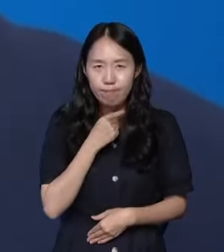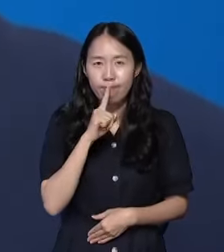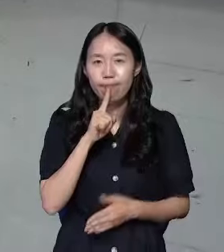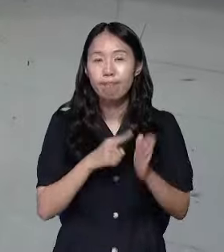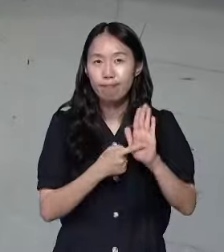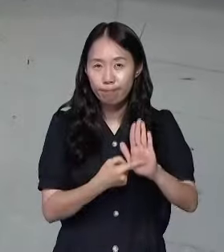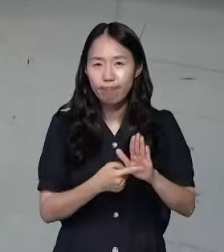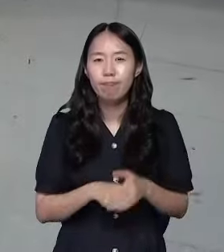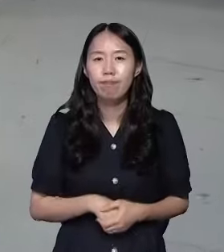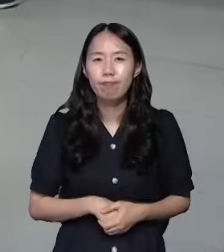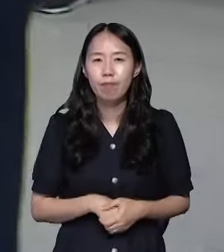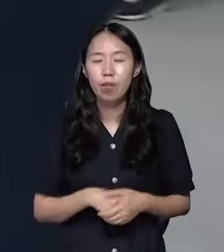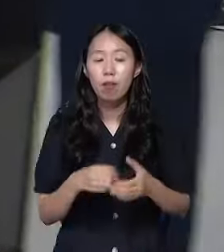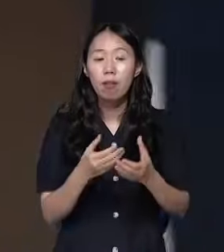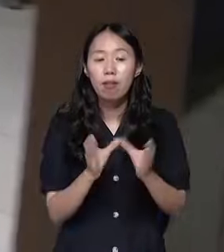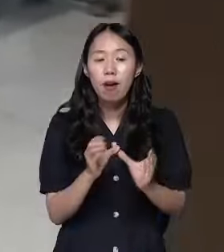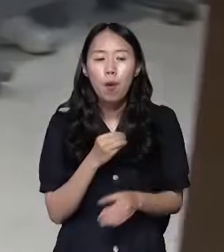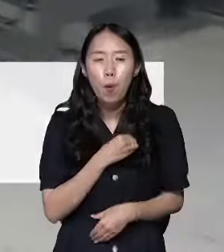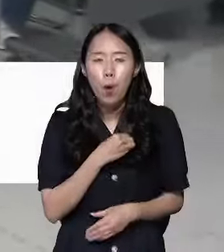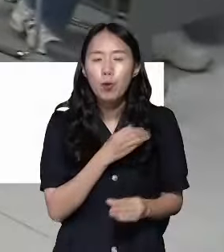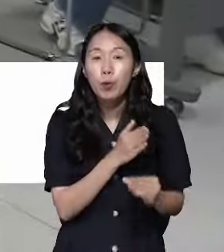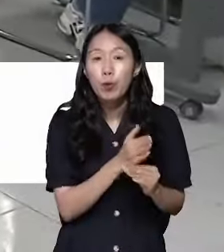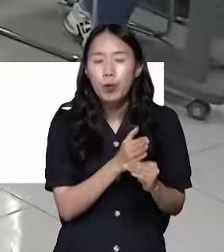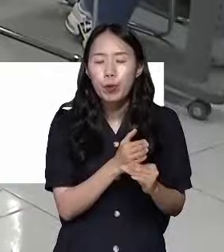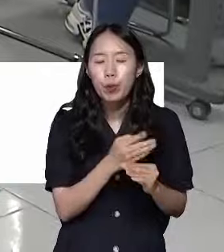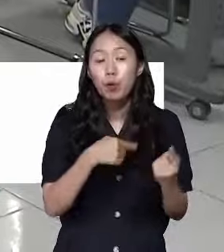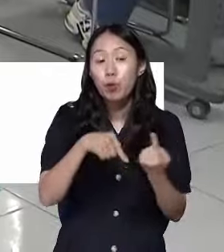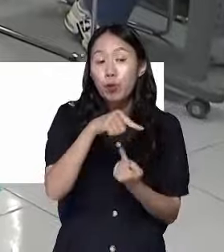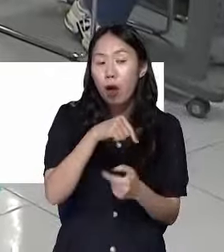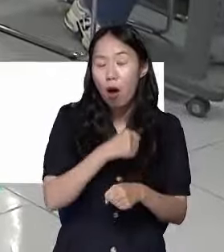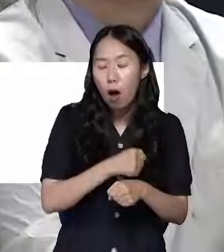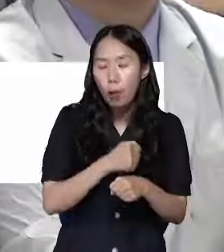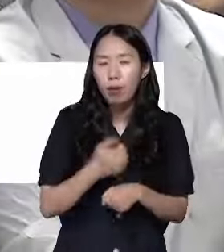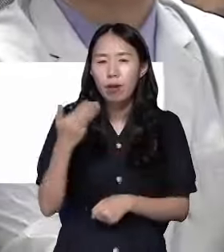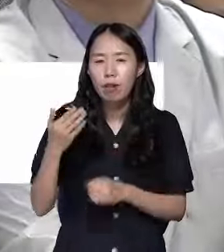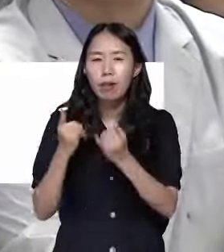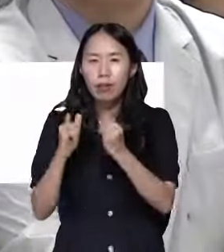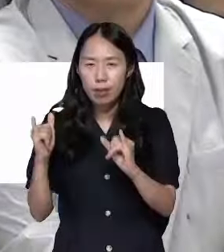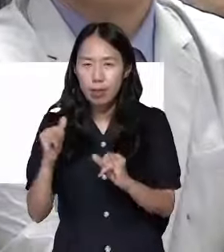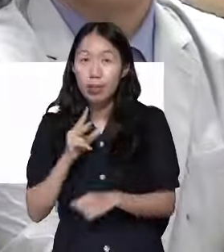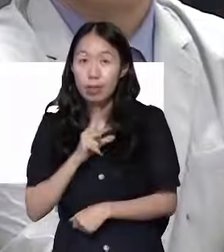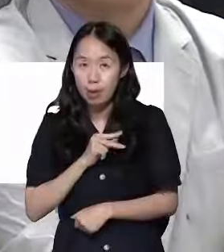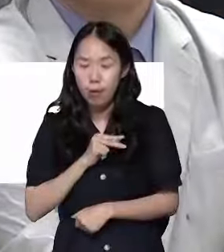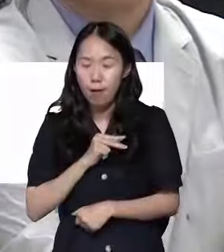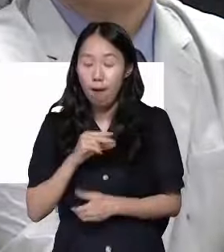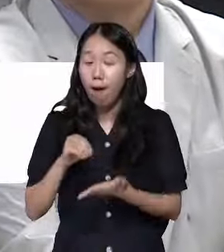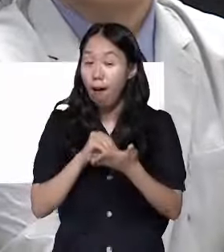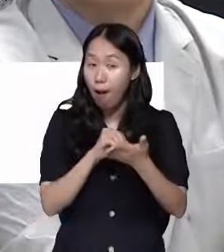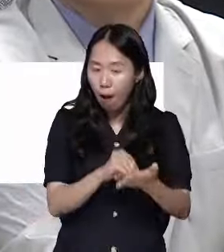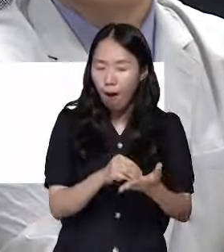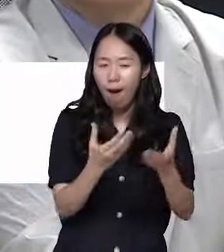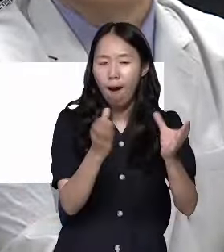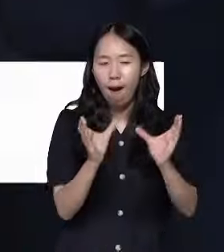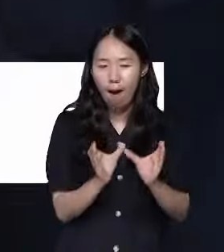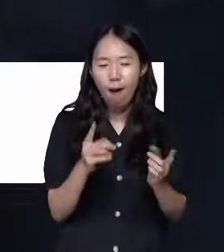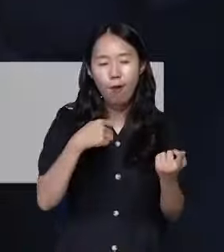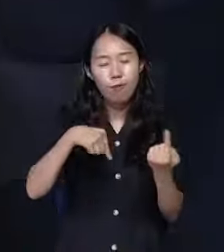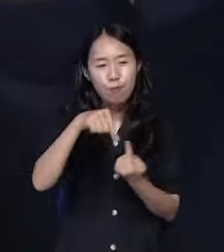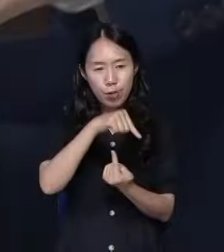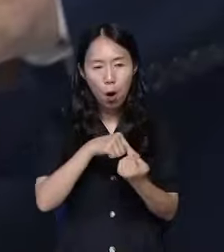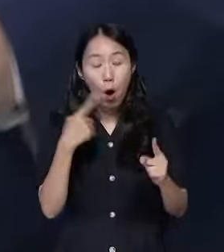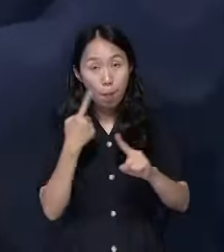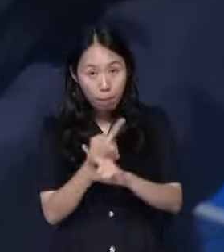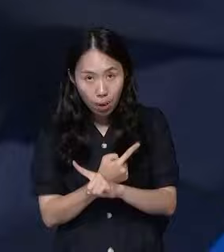드러냈습니다. 당원 중심의 시당 운영과 함께 8명의 현역 국회의원이 참여하는 집단 운영체제로